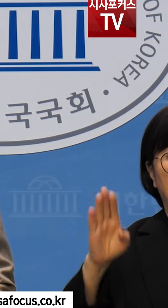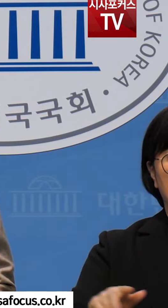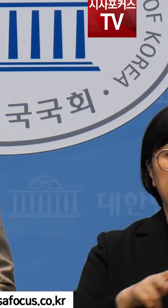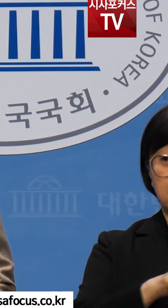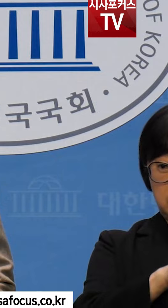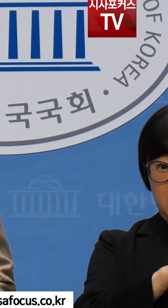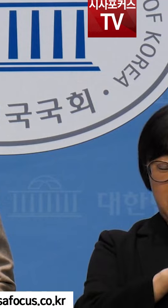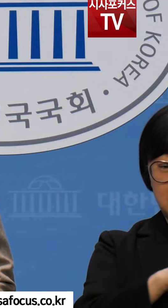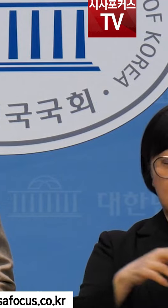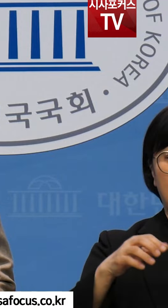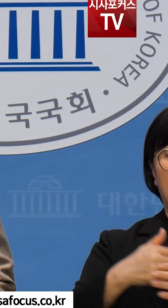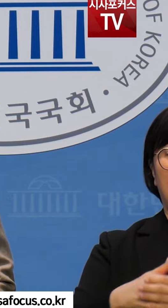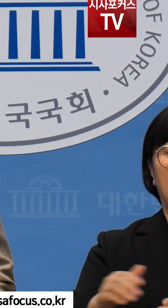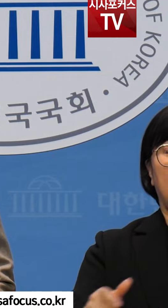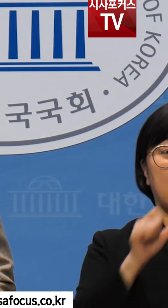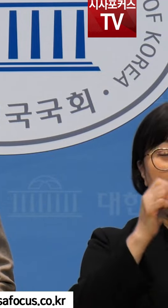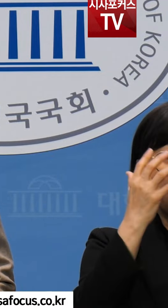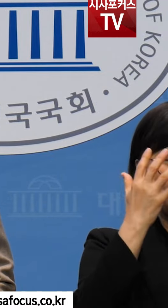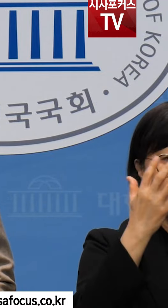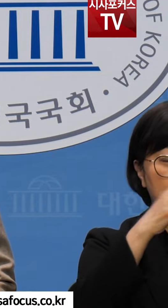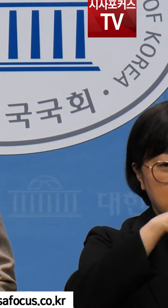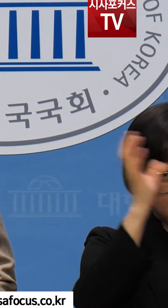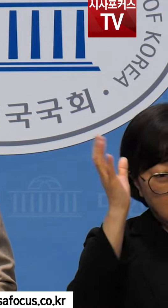일단 보석 신청이 지금